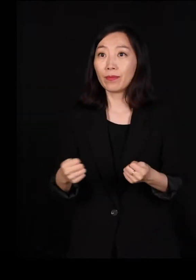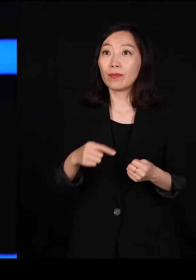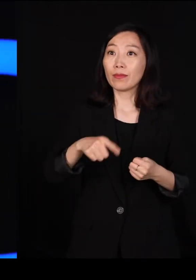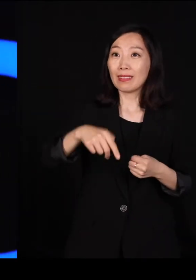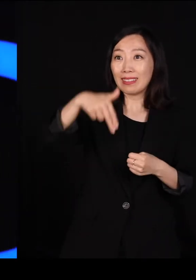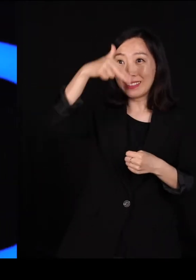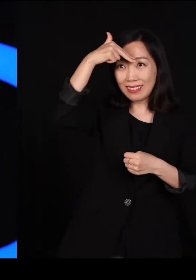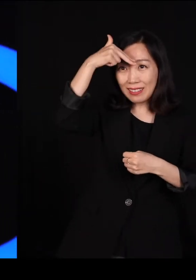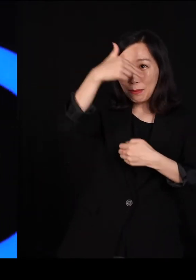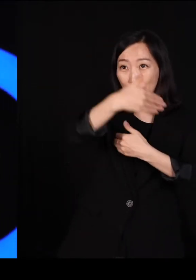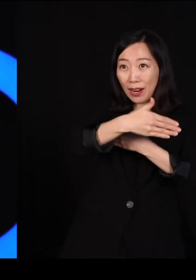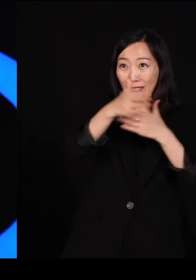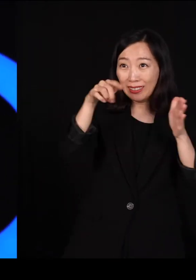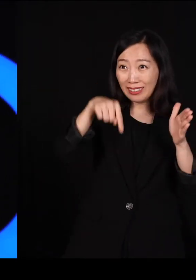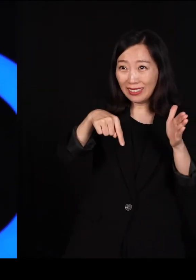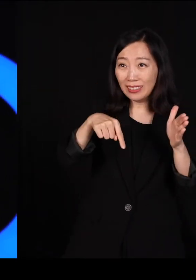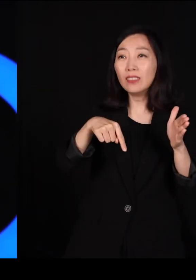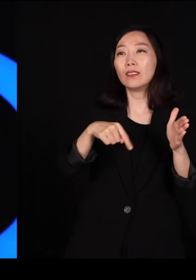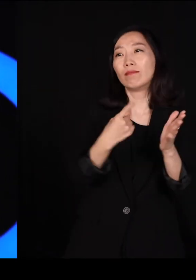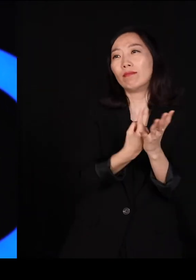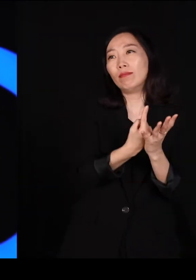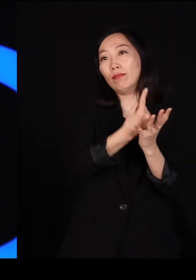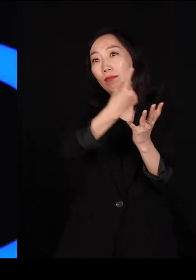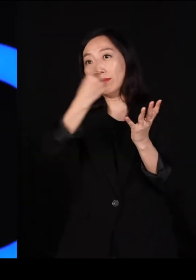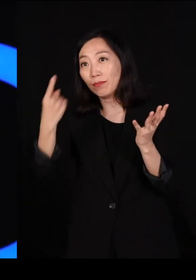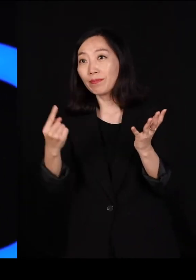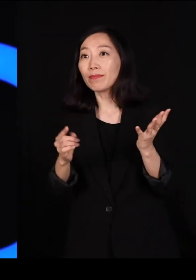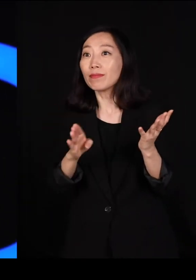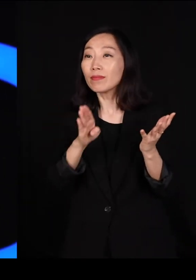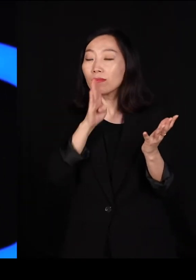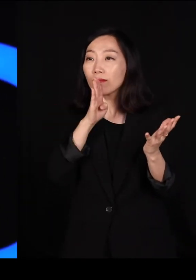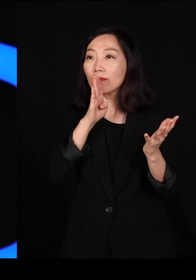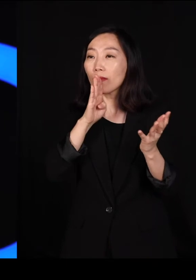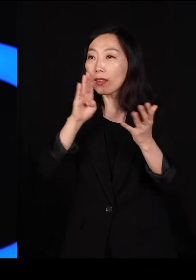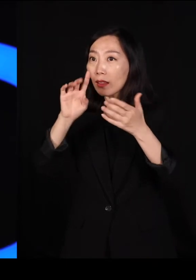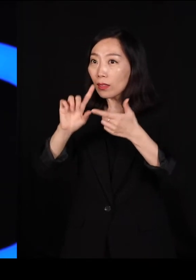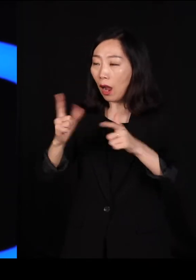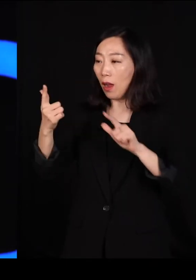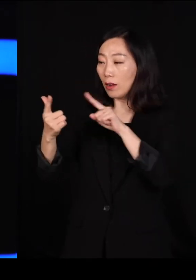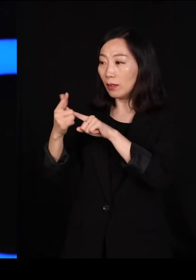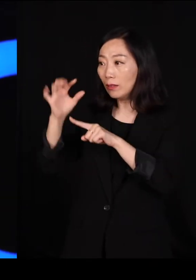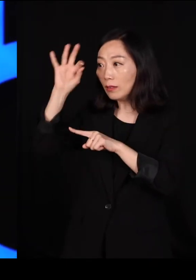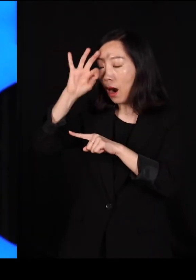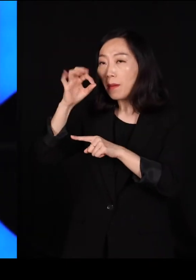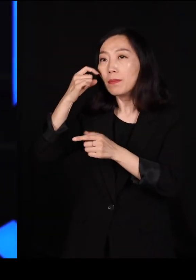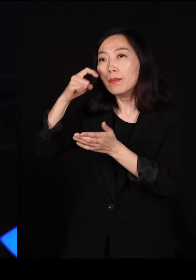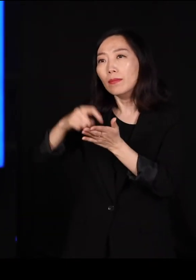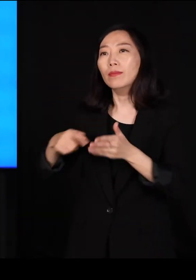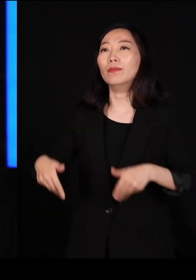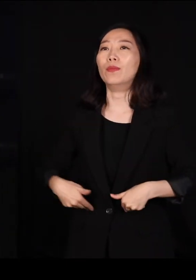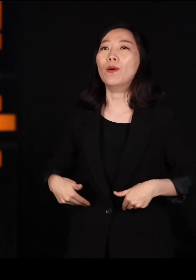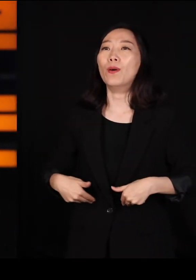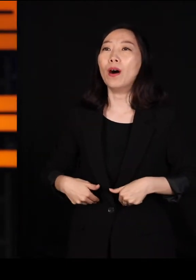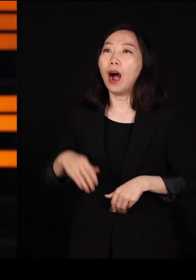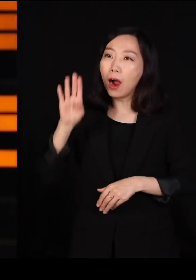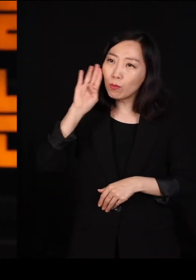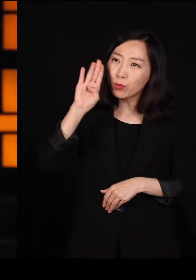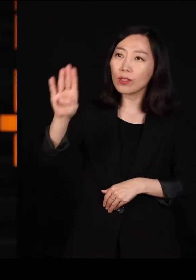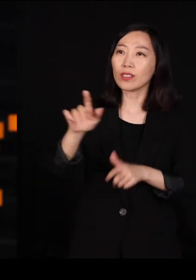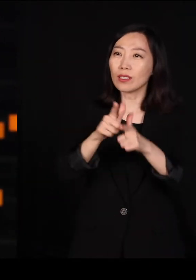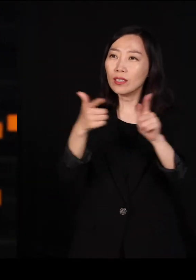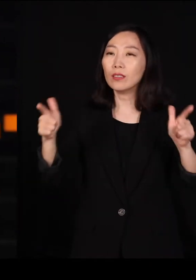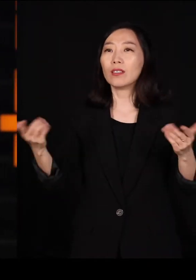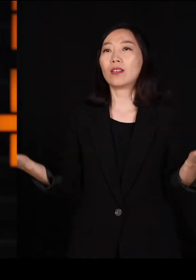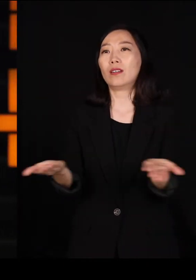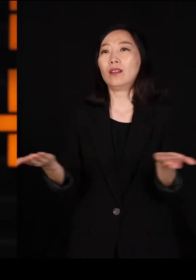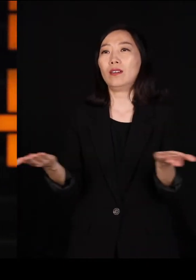튀어나오려면은 우리가 사실은 굉장히 다르게 생각할 필요가 있어요. 앞으로도 뭐 여러 가지 직종들이 뭐